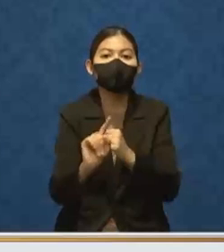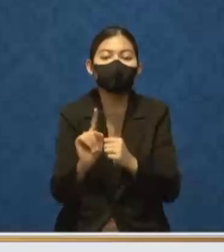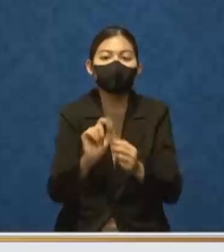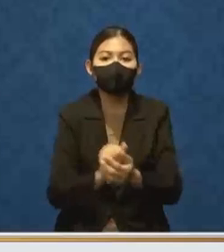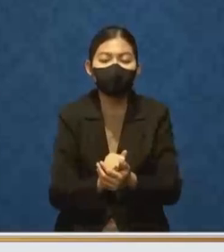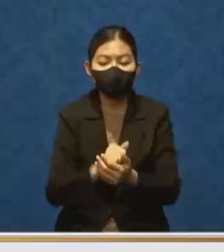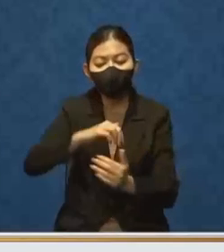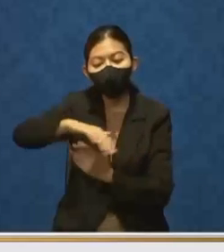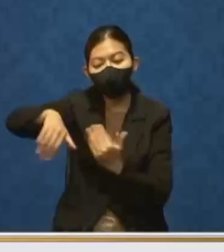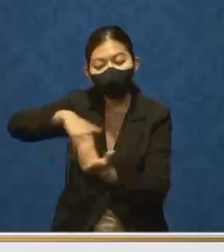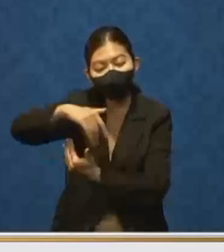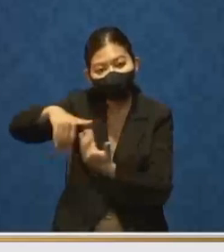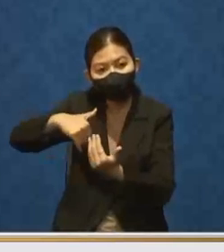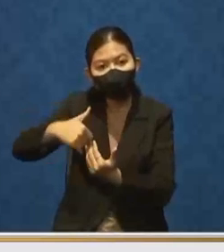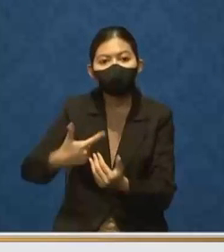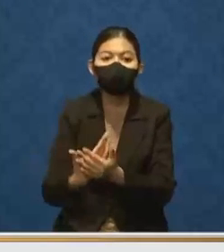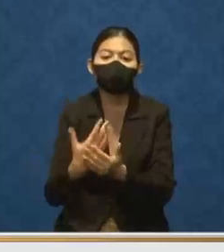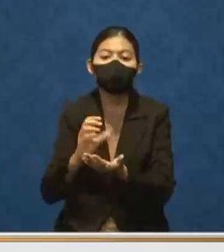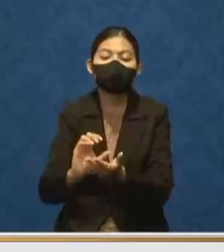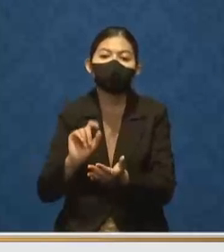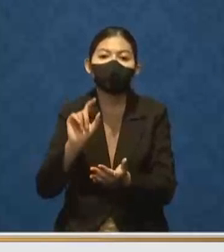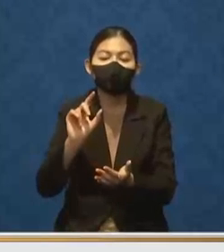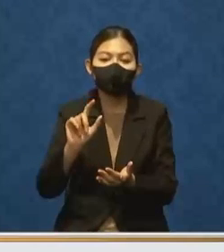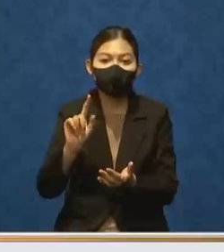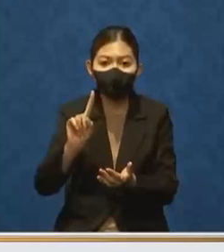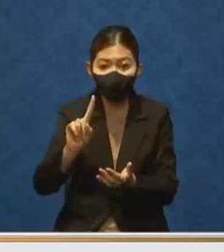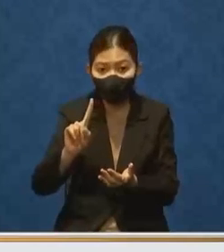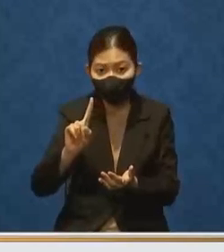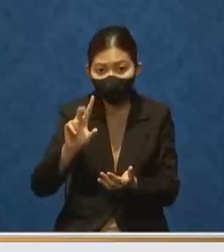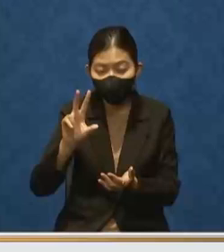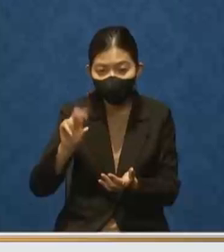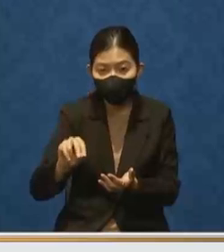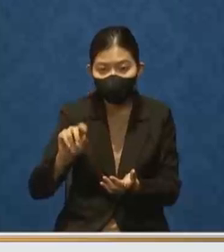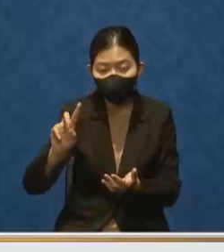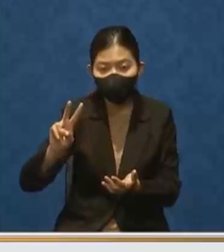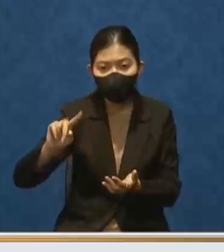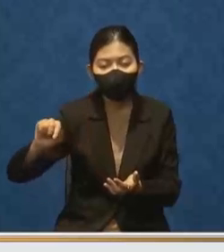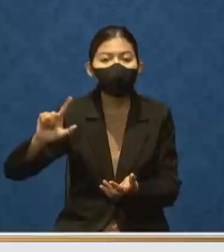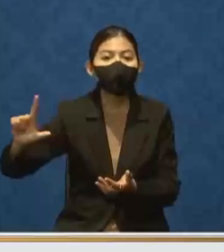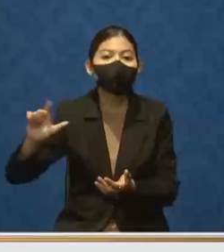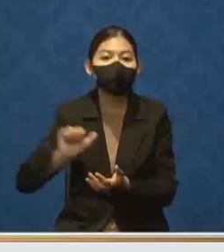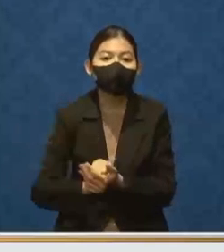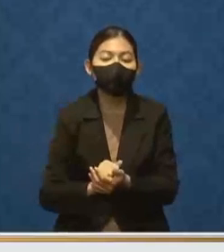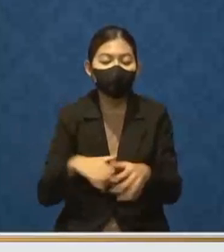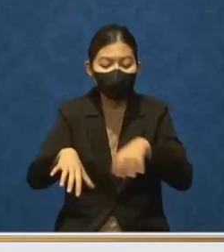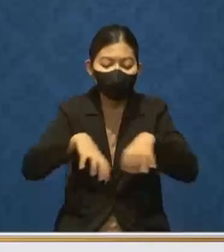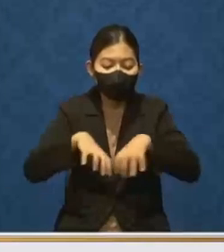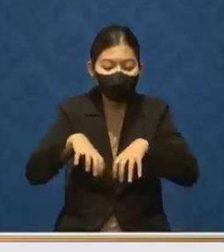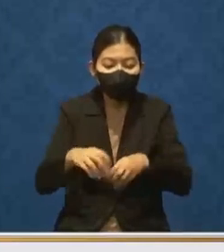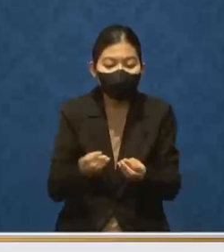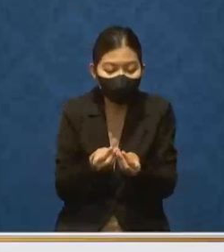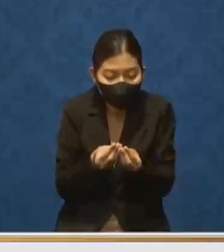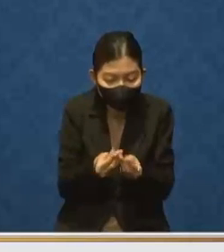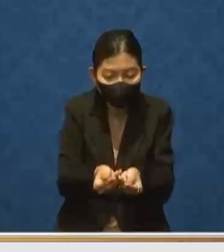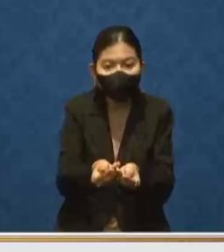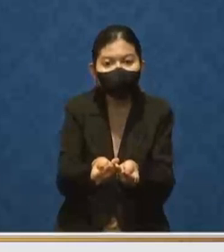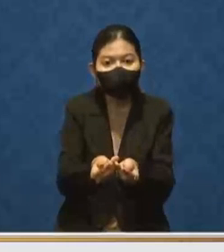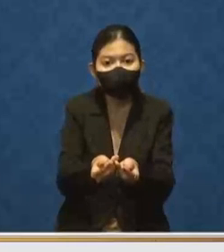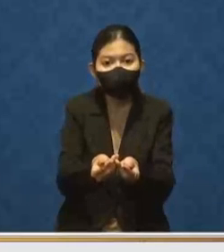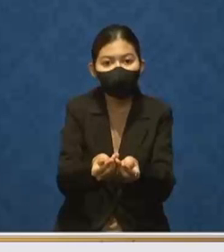และสิ่งแวดล้อมงบประมาณ 193.3 ล้านบาทเพื่อบริหารจัดการทรัพยากรดินส่งเสริมการผลิตและ